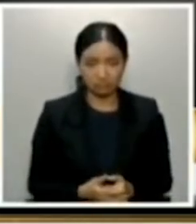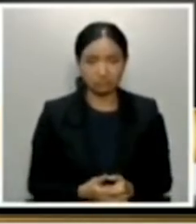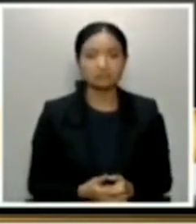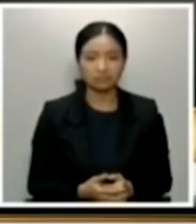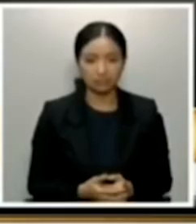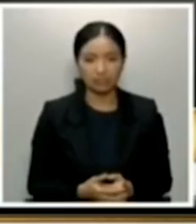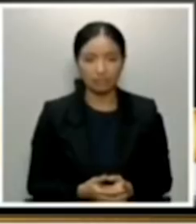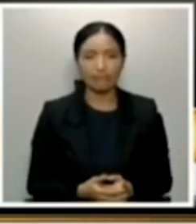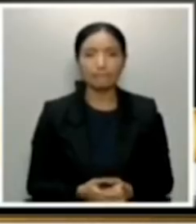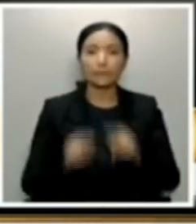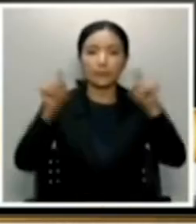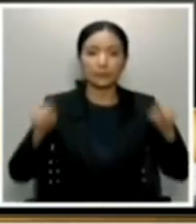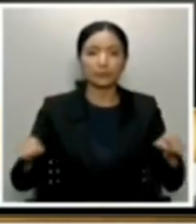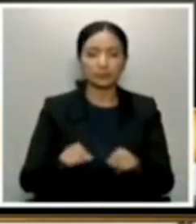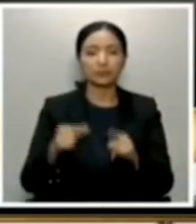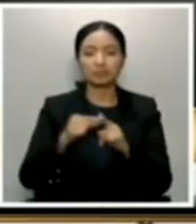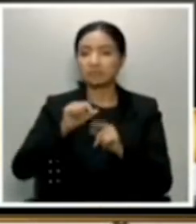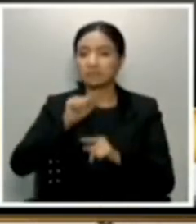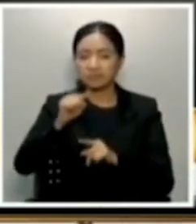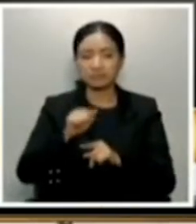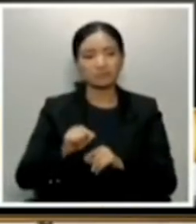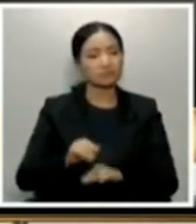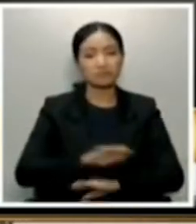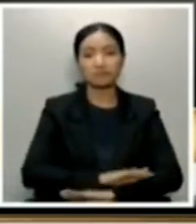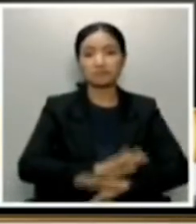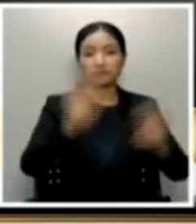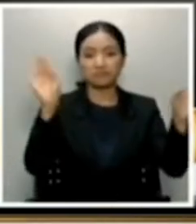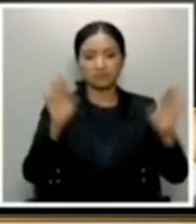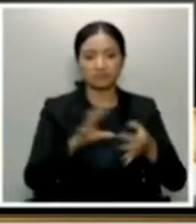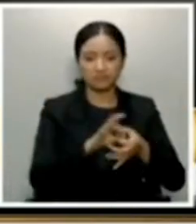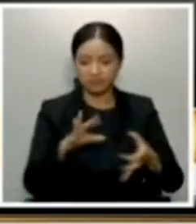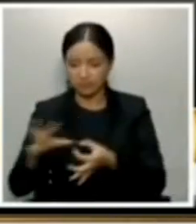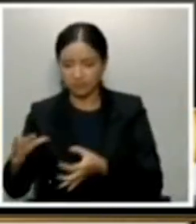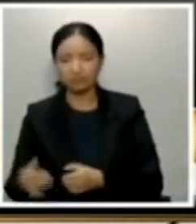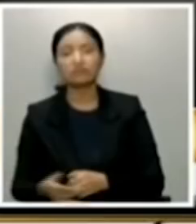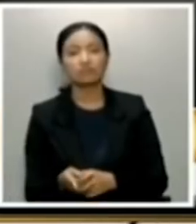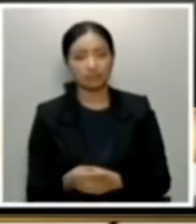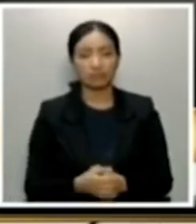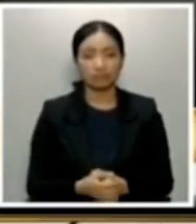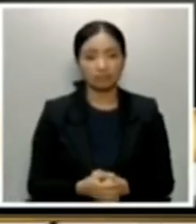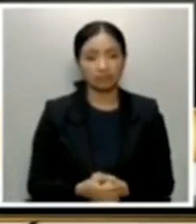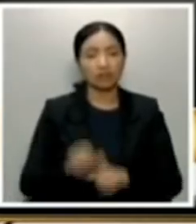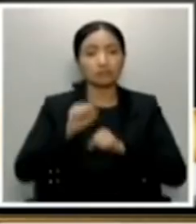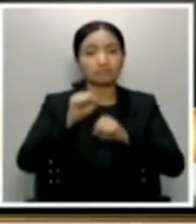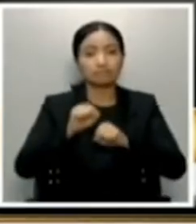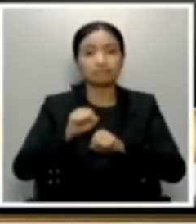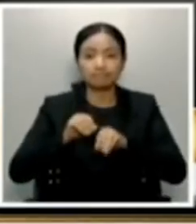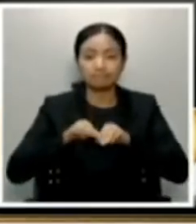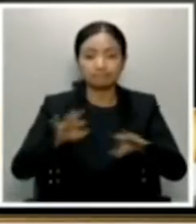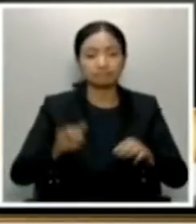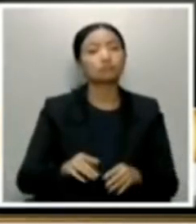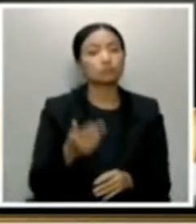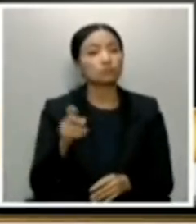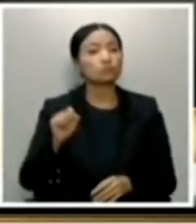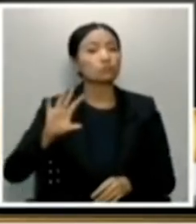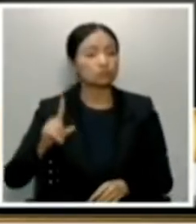เลิกประกาศคำสั่งคสช.จำนวนมากหนึ่งในนั้นคือการปลดล็อกสื่อ ท่านยกเลิกประกาศคำสั่งคสช.ที่เกี่ยวกับ